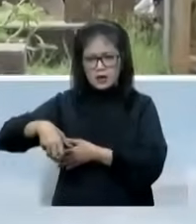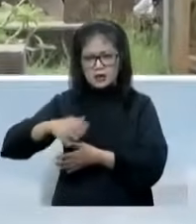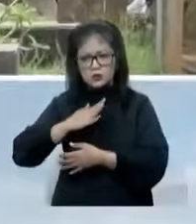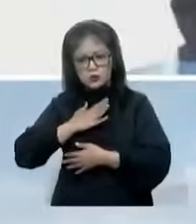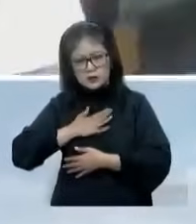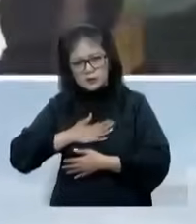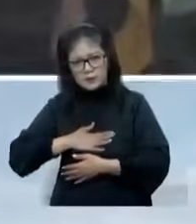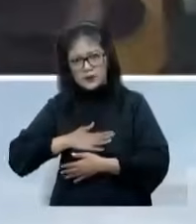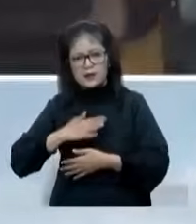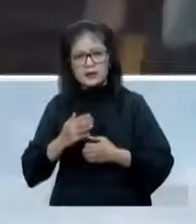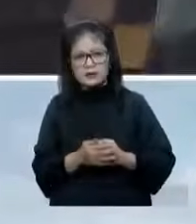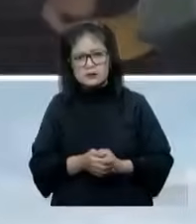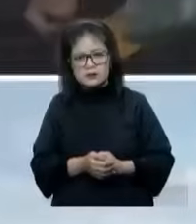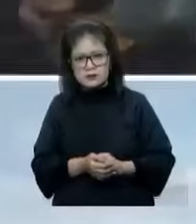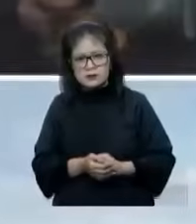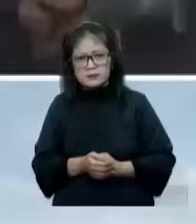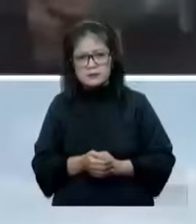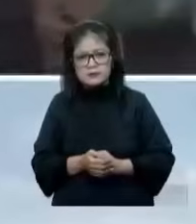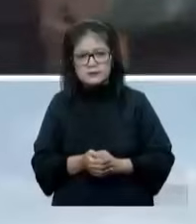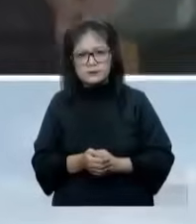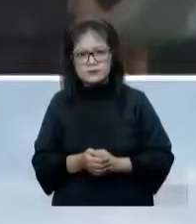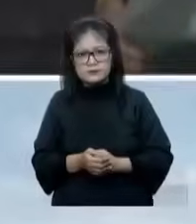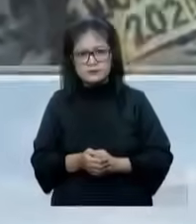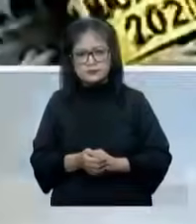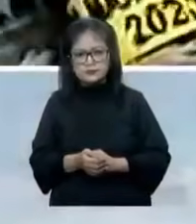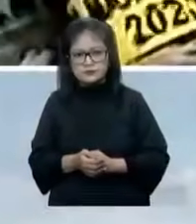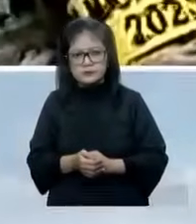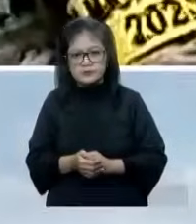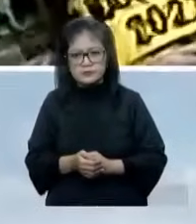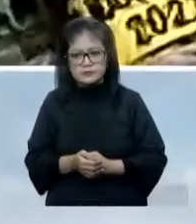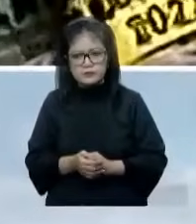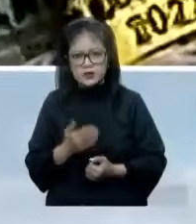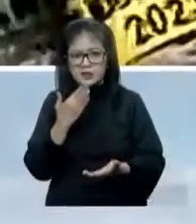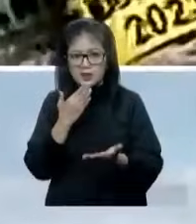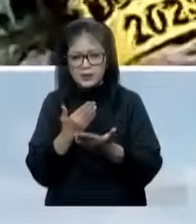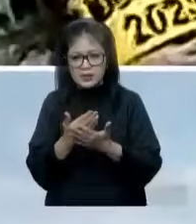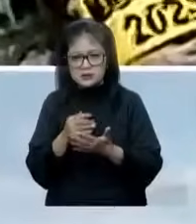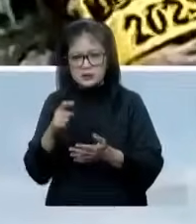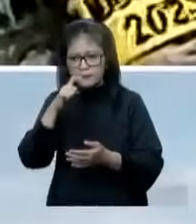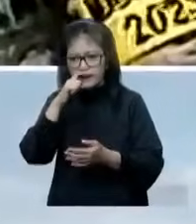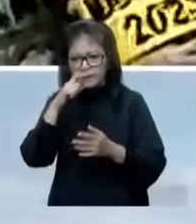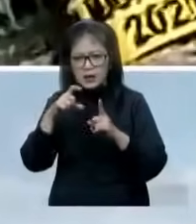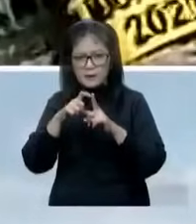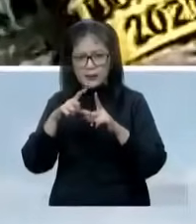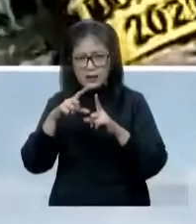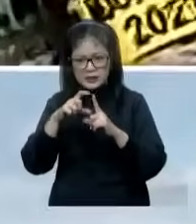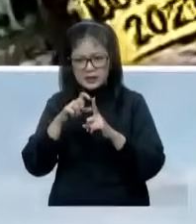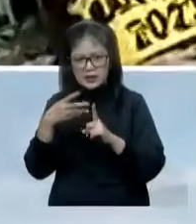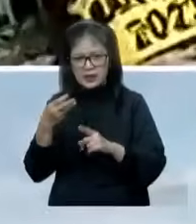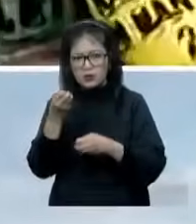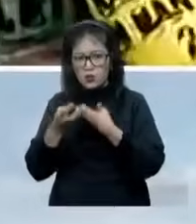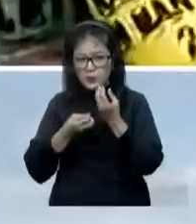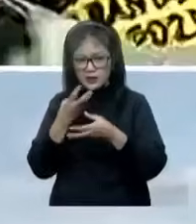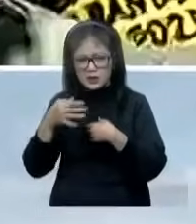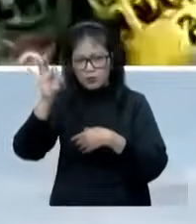dan ketabahan Baik terima kasih Kombes pool ad aryam intradi kabit humas pol dan Metro Jaya atas waktunya bersama